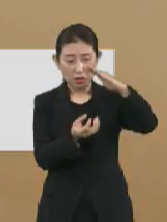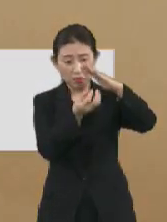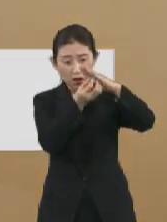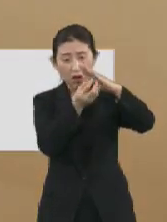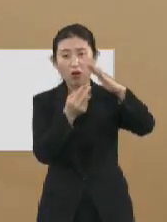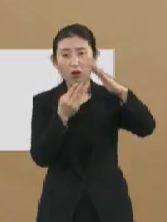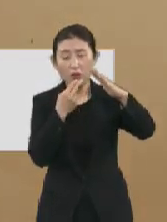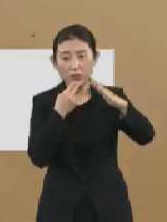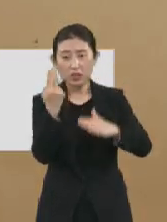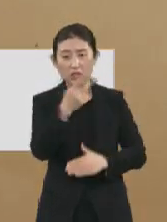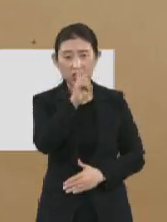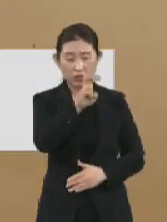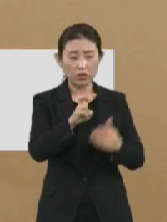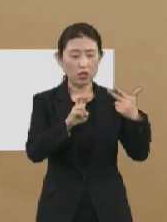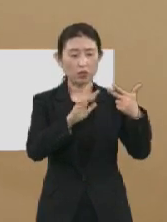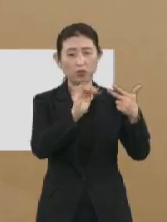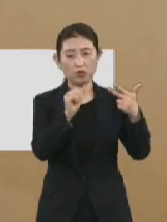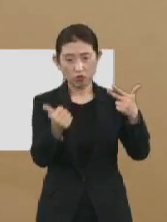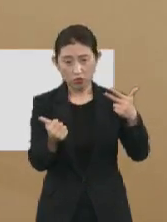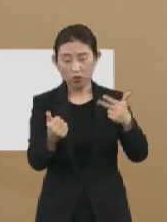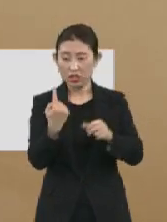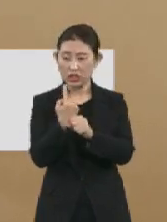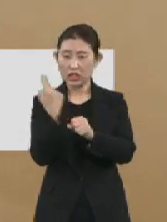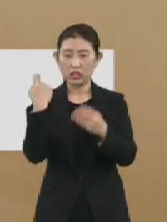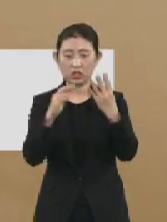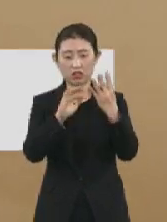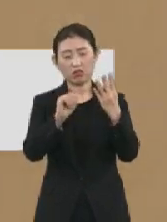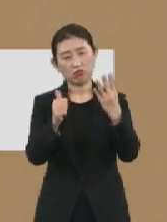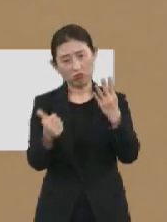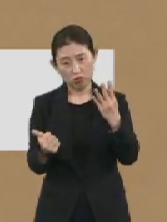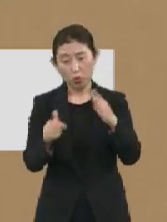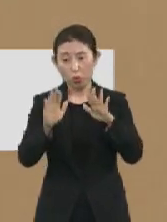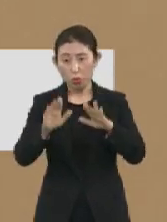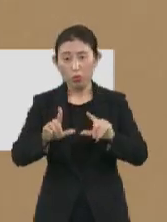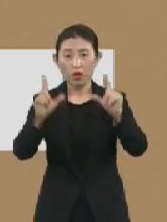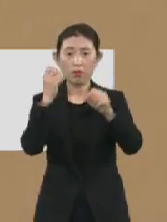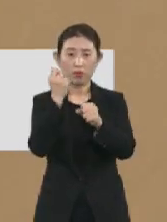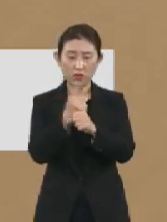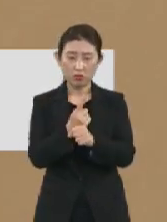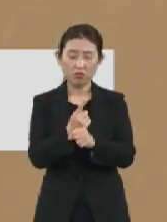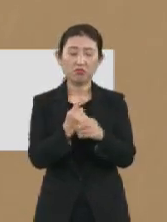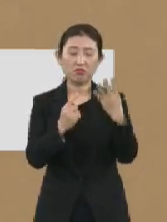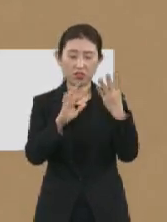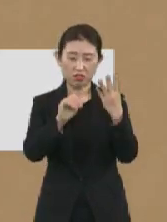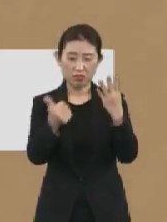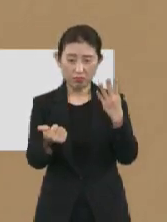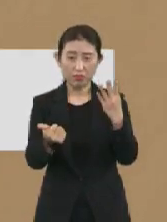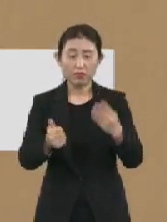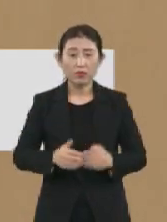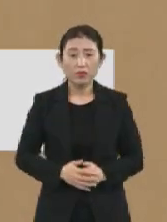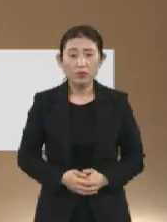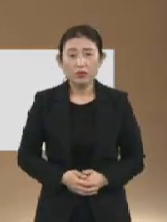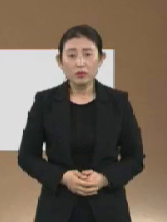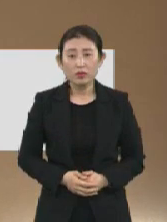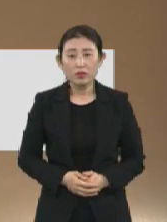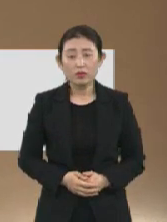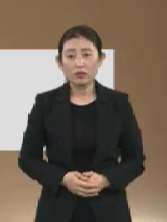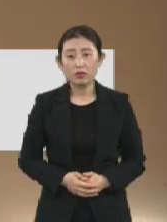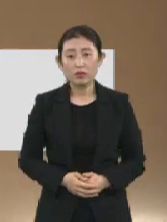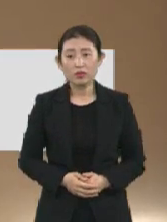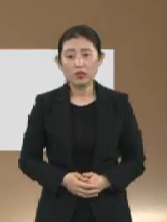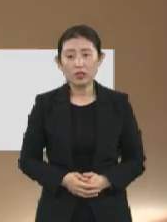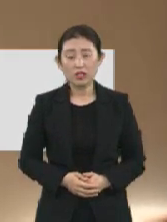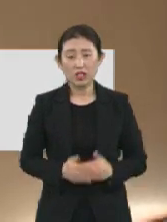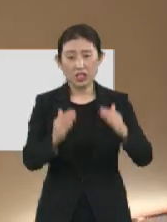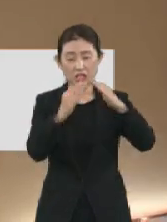주택의 선 2020년 7명 지난해 4명이 숨진 데 이어 올해 들어서도 벌써 4명이 숨졌습니다 소방본부는